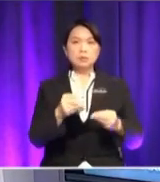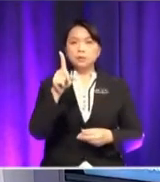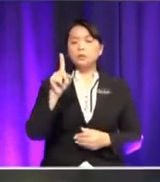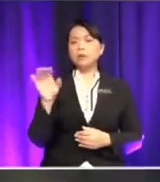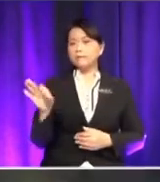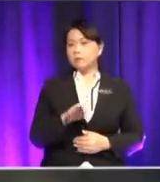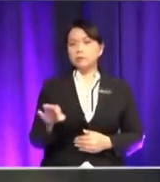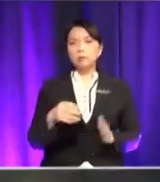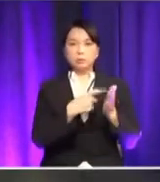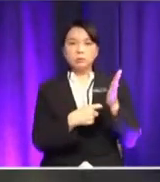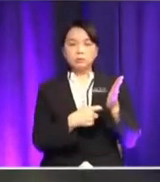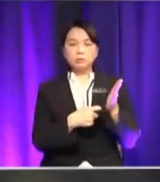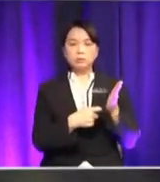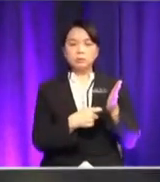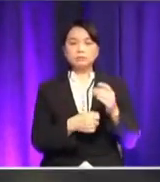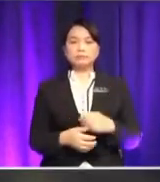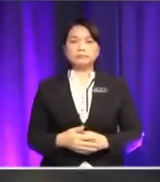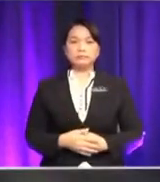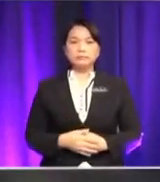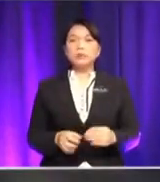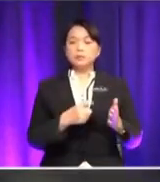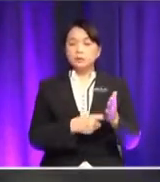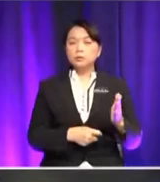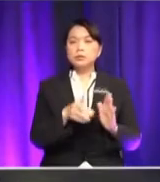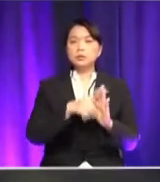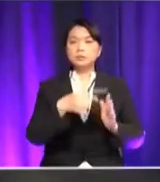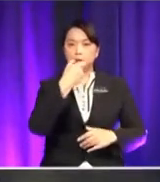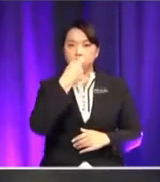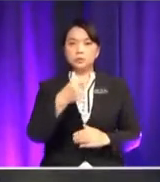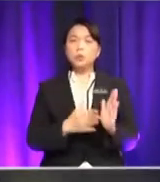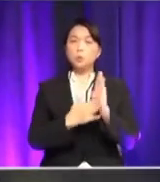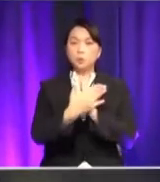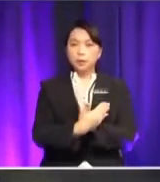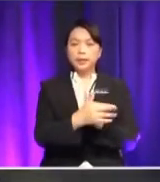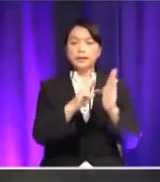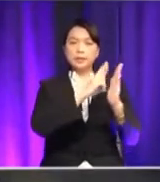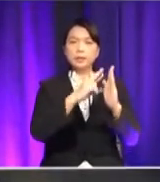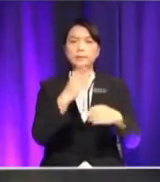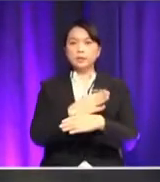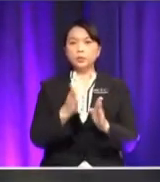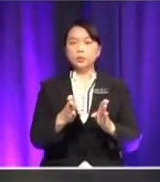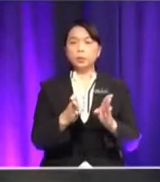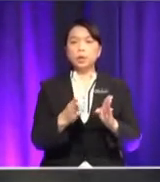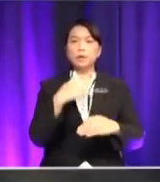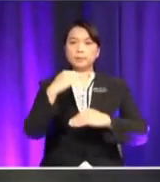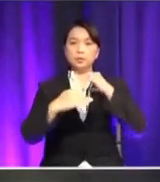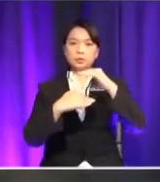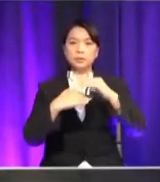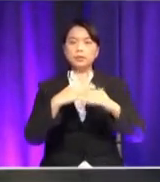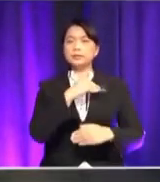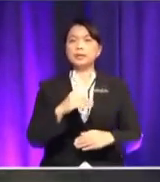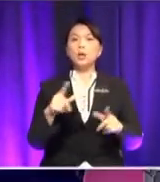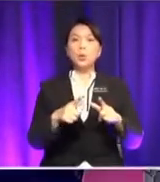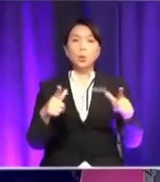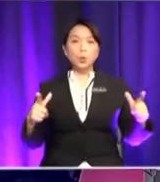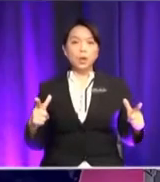khasnya ah bagaimana kosmea dipengaruhi oleh Reka bentuk bangunan dan juga keluasan keluasan sesuatu